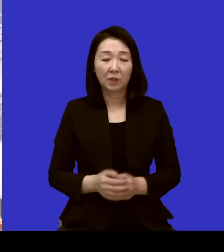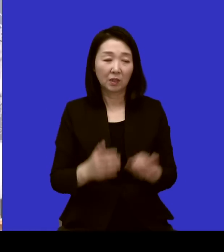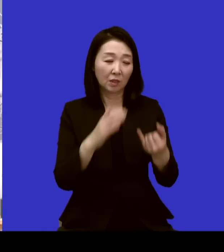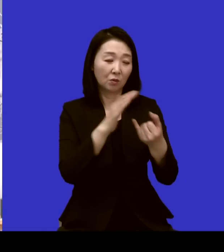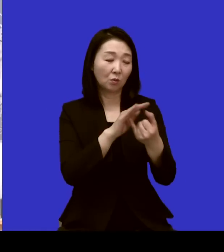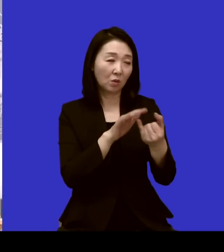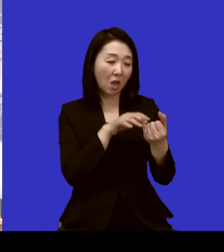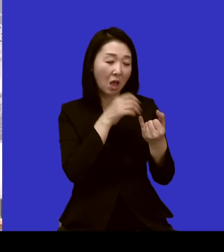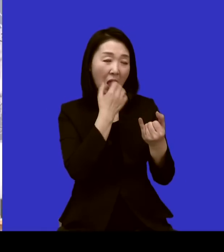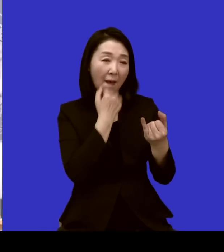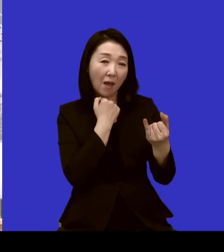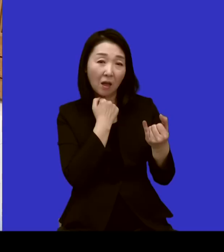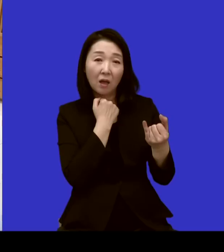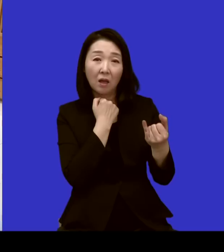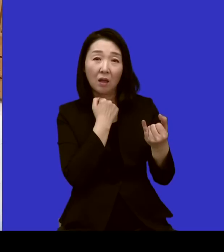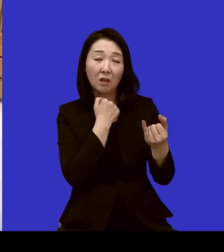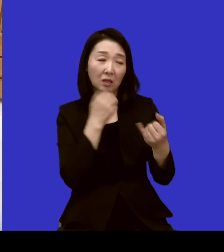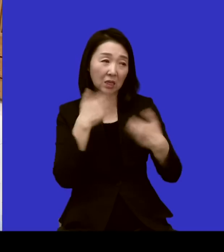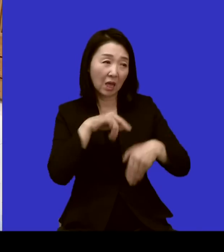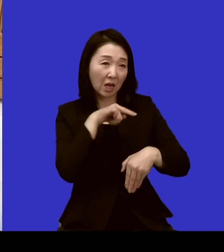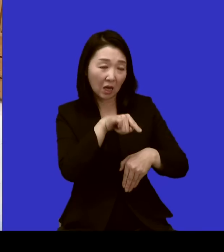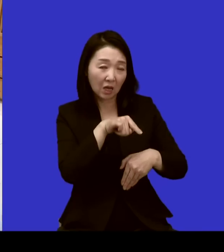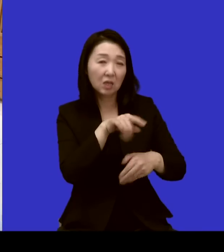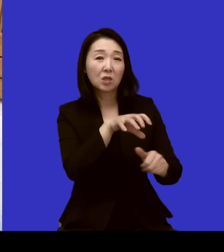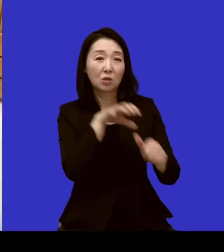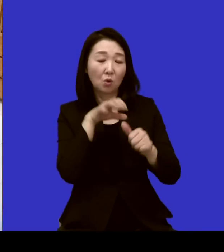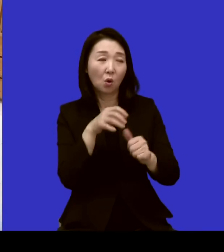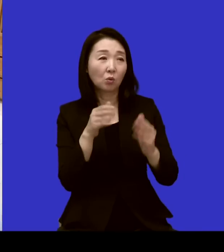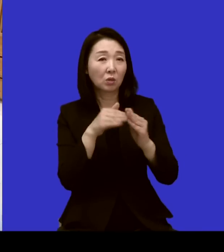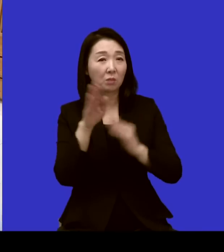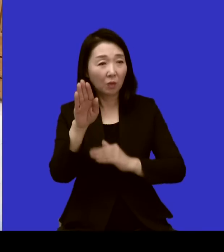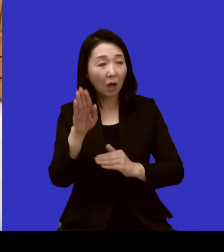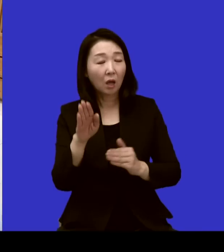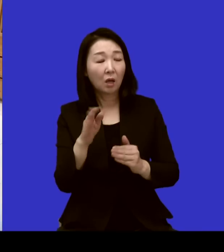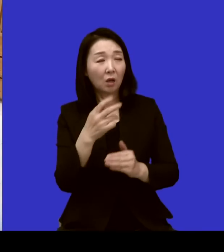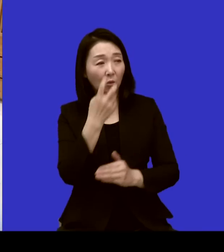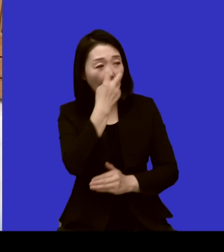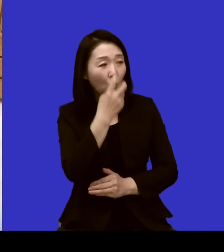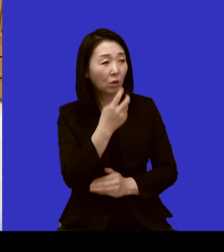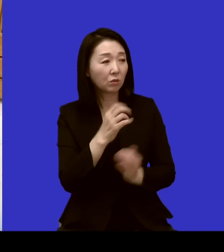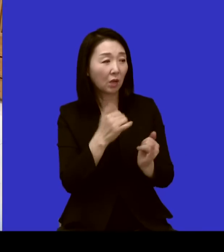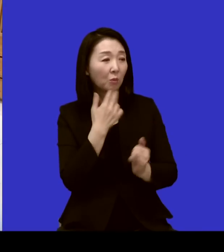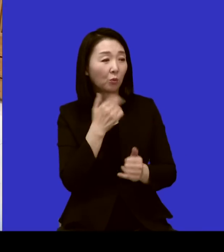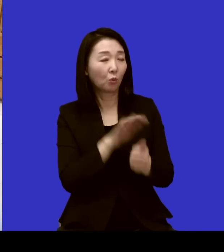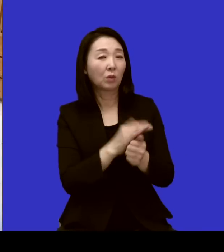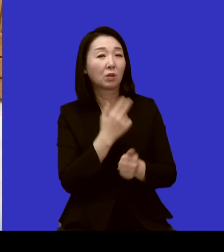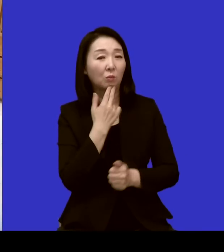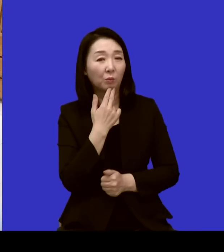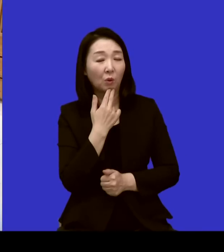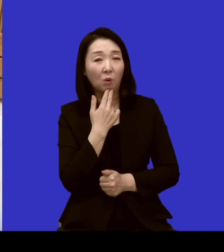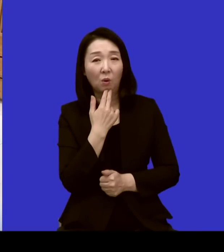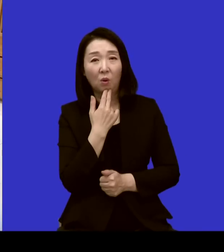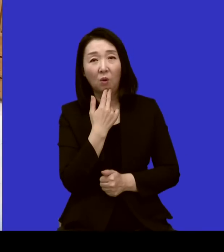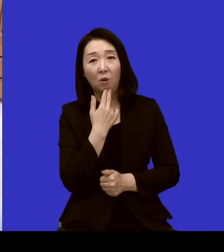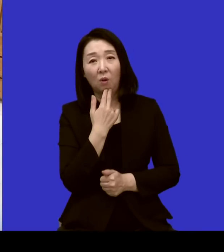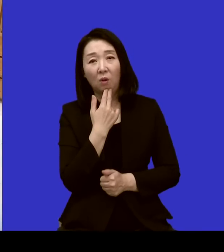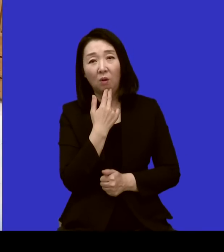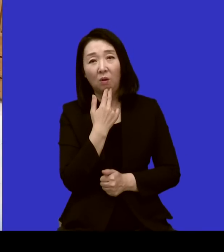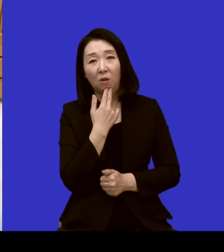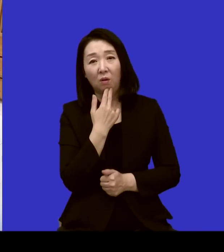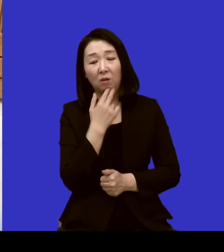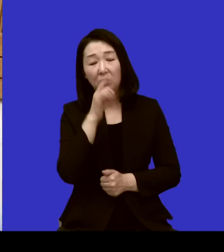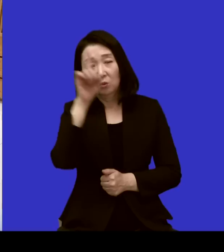그런 약점을 이용했던 것 같아요. 예. 너희들은 집으로 돌아갈 사람도 없고, 예. 보호해줄 사람도 없고, 예. 신고해줄 사람도 없다라는 게